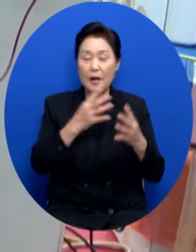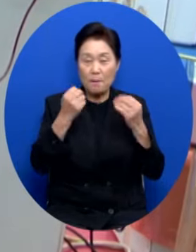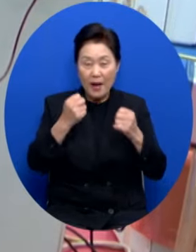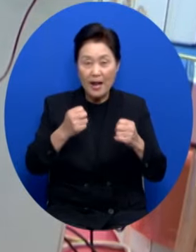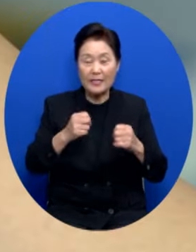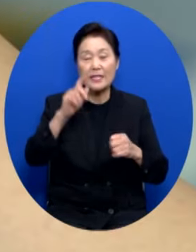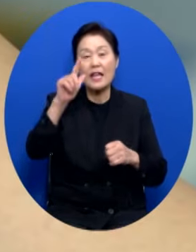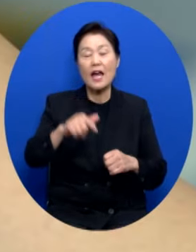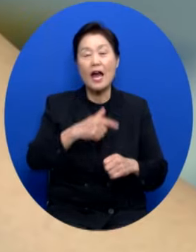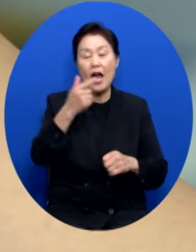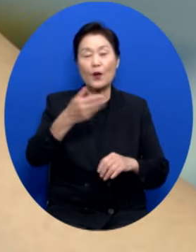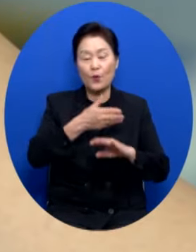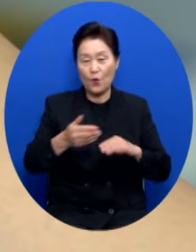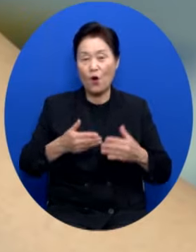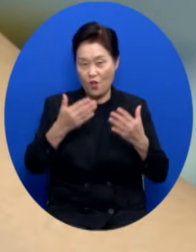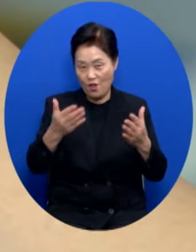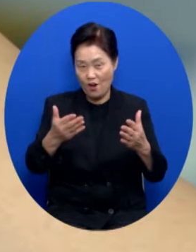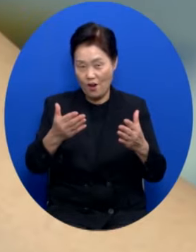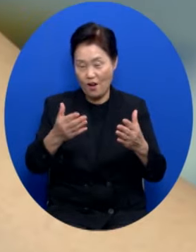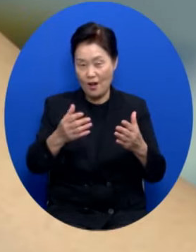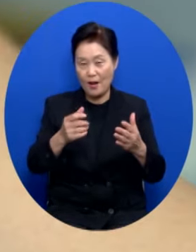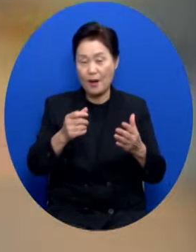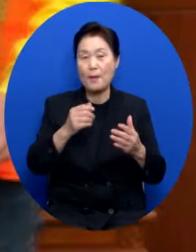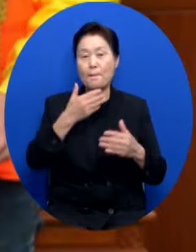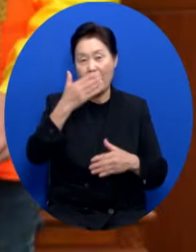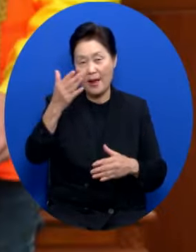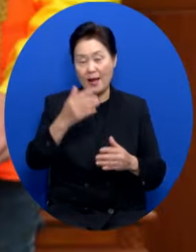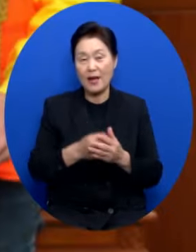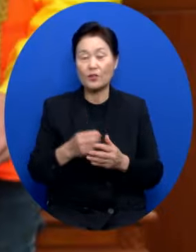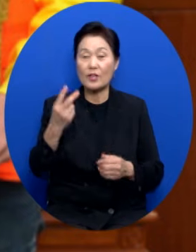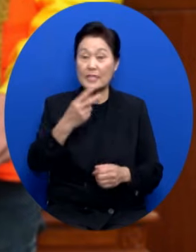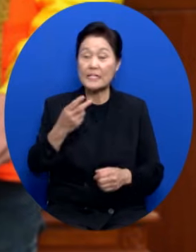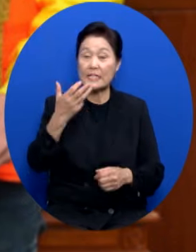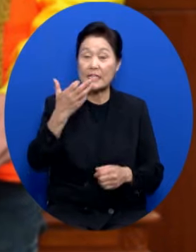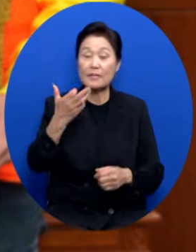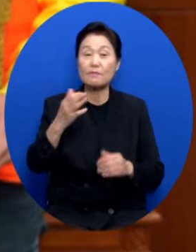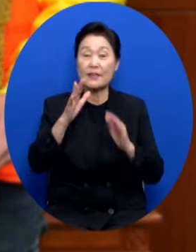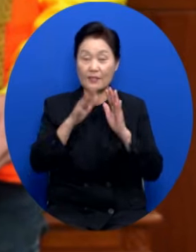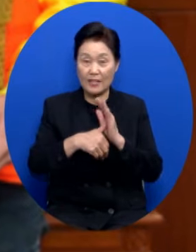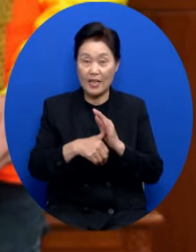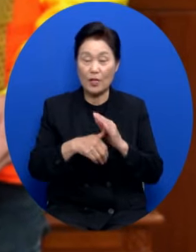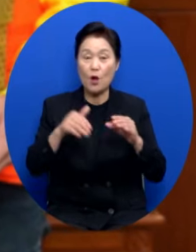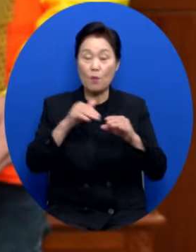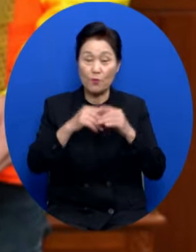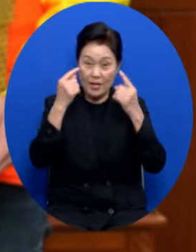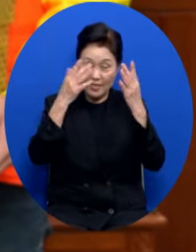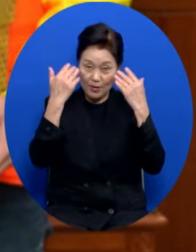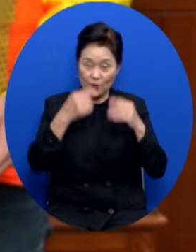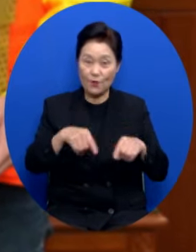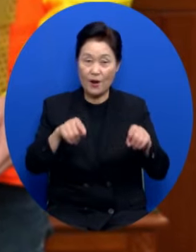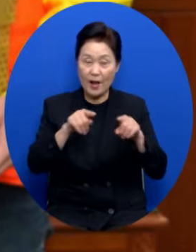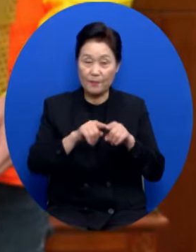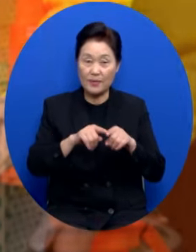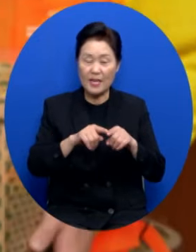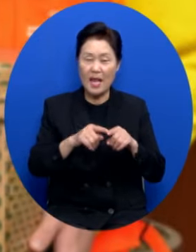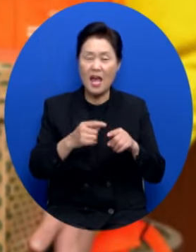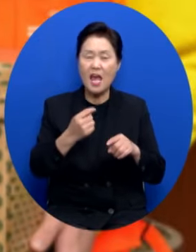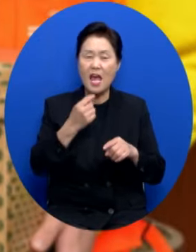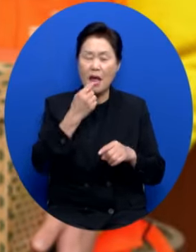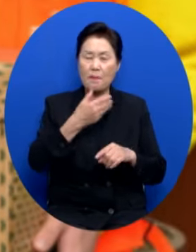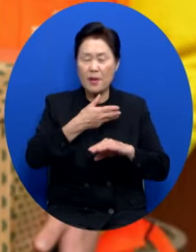참여로 한국 기록원 기록을 달성하기도 했습니다. 2018년에는 백석문화대학교와 함께 한국 백혈병